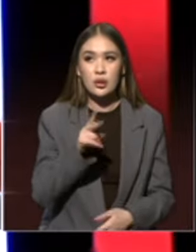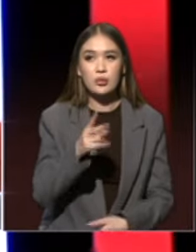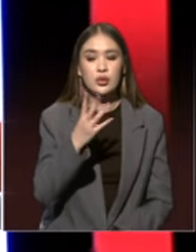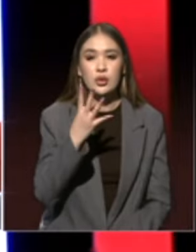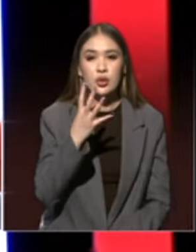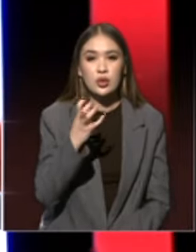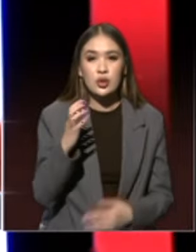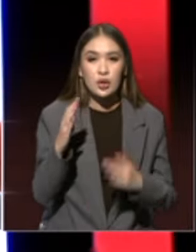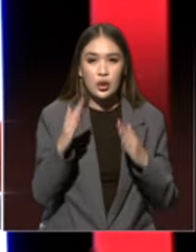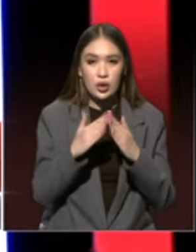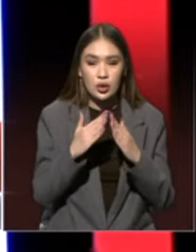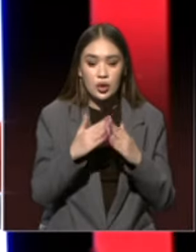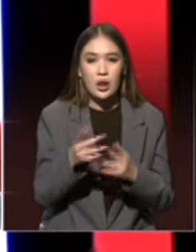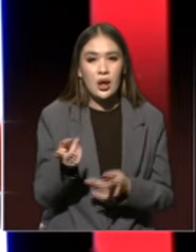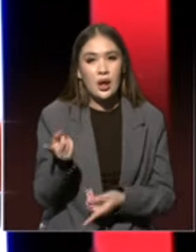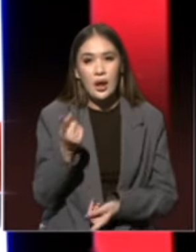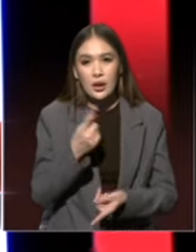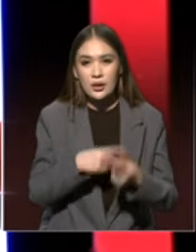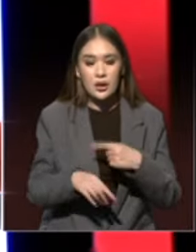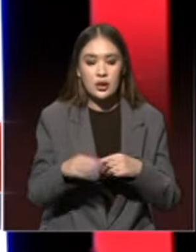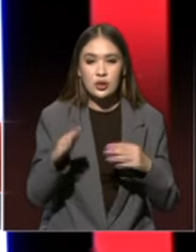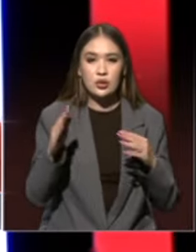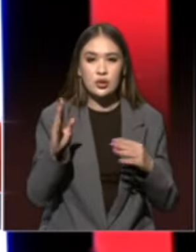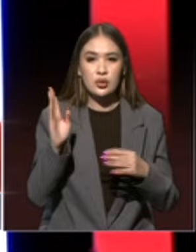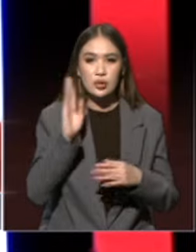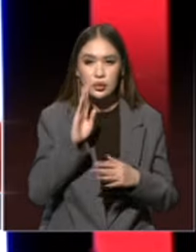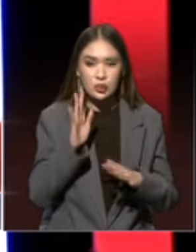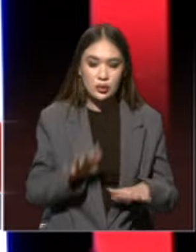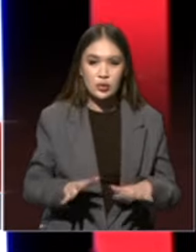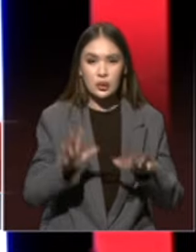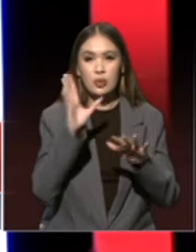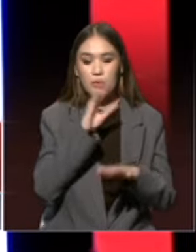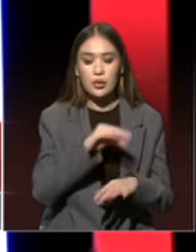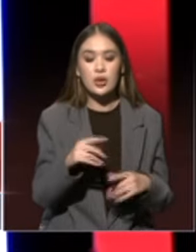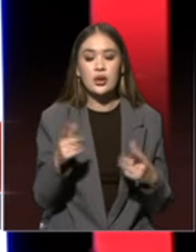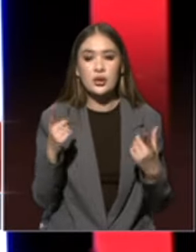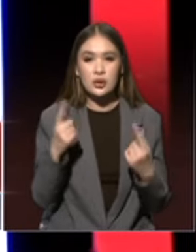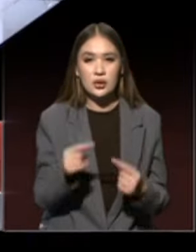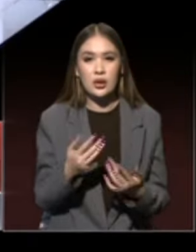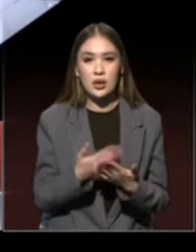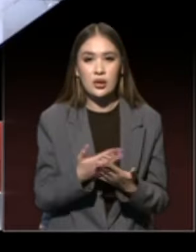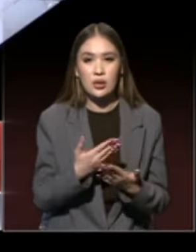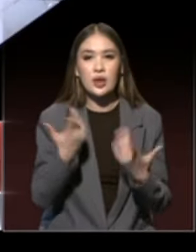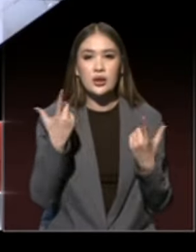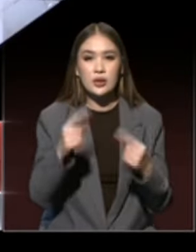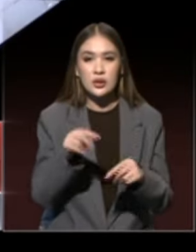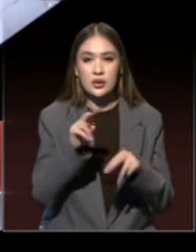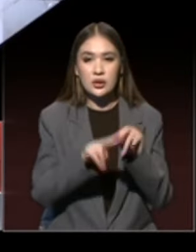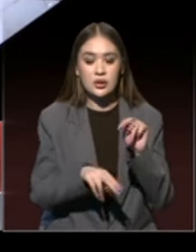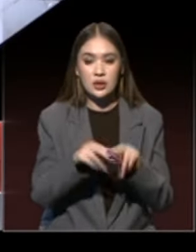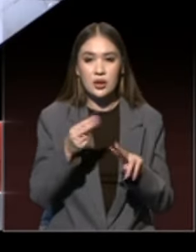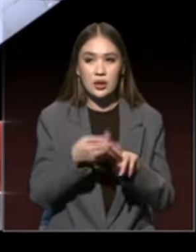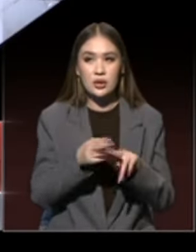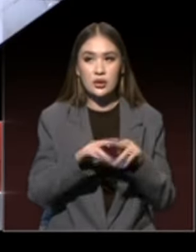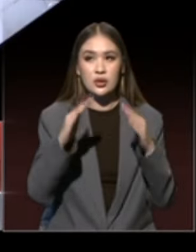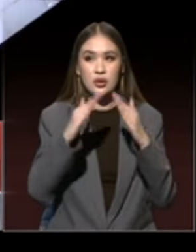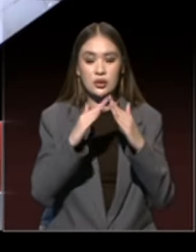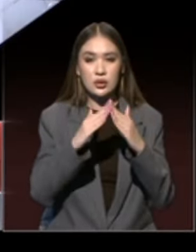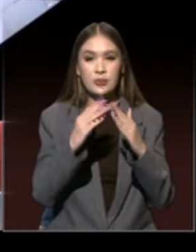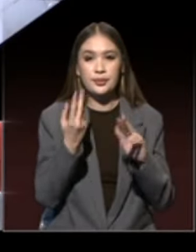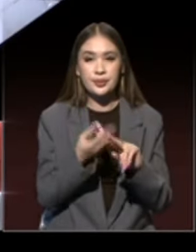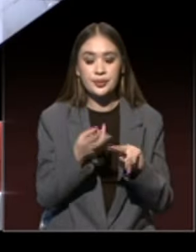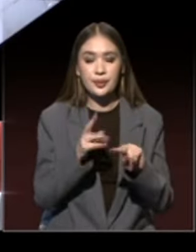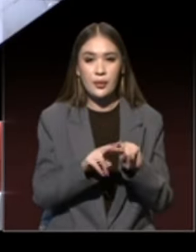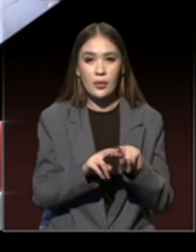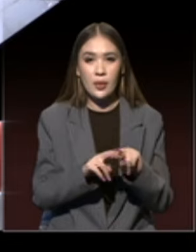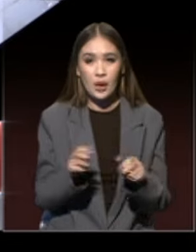мысалға қайтадан су шаймайтынына қандай кепілдік бар? Қайда салынып жатыр сол үйлер? Тағы да сол су басқан үйдің